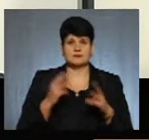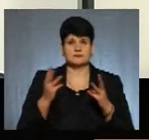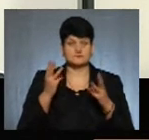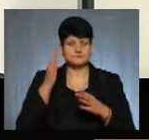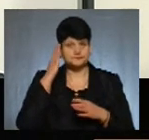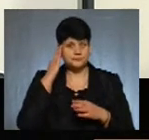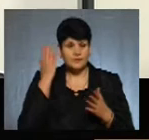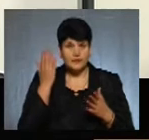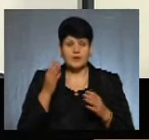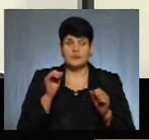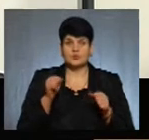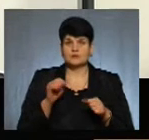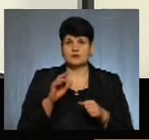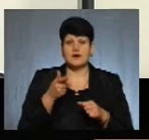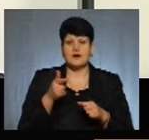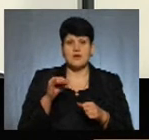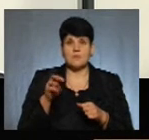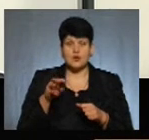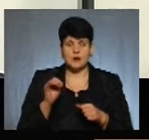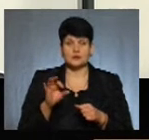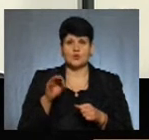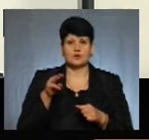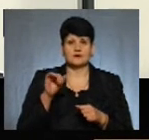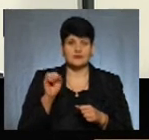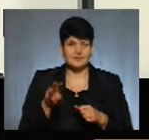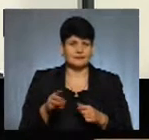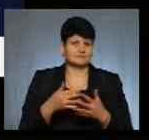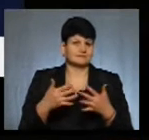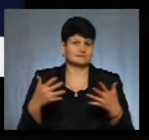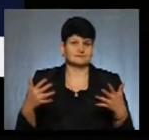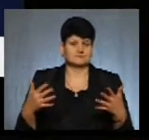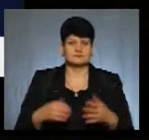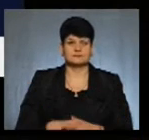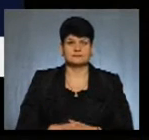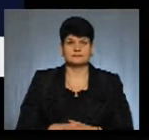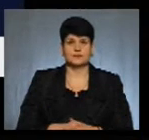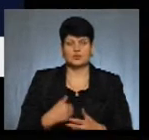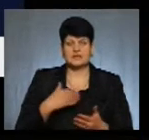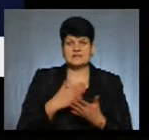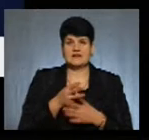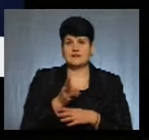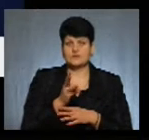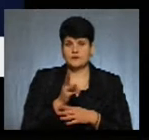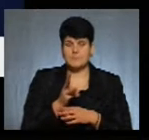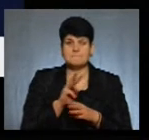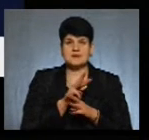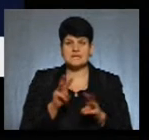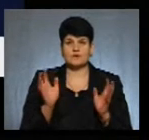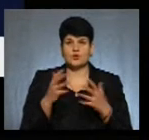бути пневмонія, бронхіт, отит, геморит. Так, от у нас є відеоінформація з Міністерства охорони здоров'я,